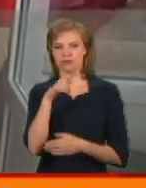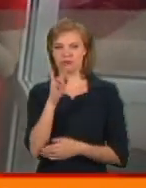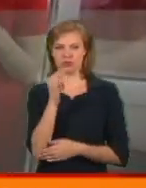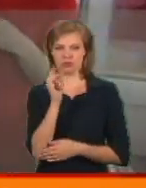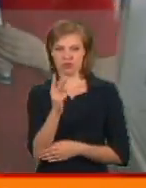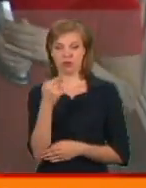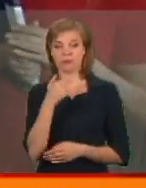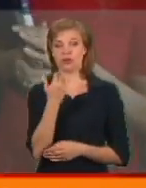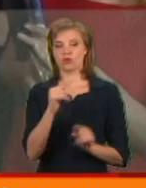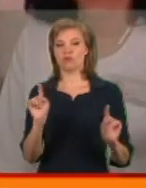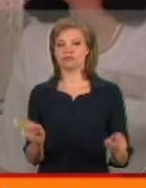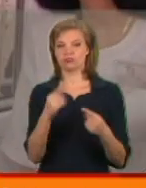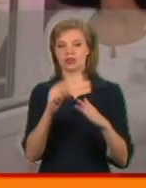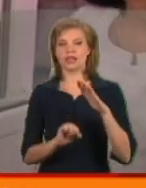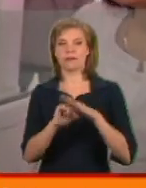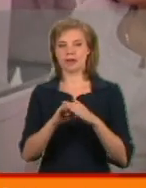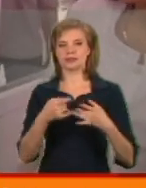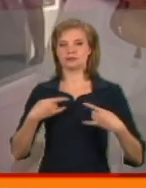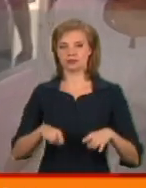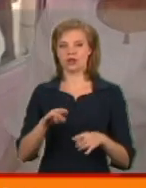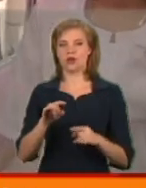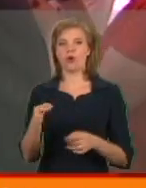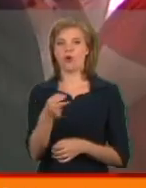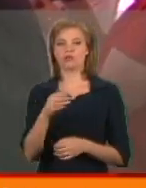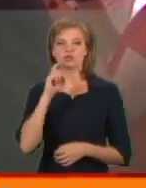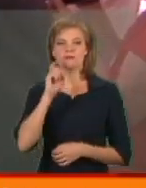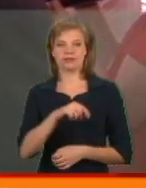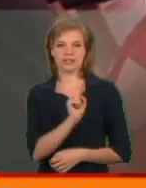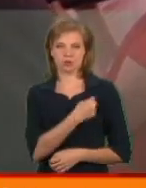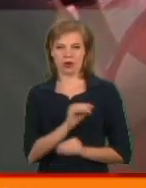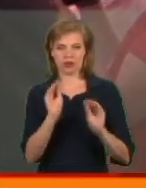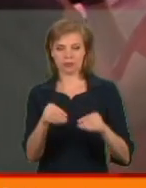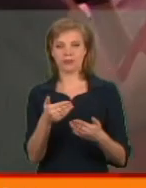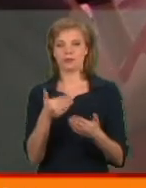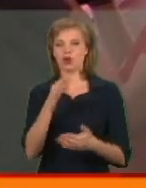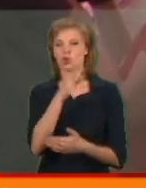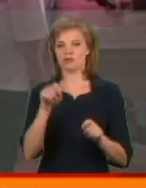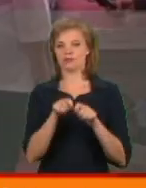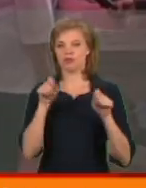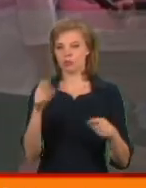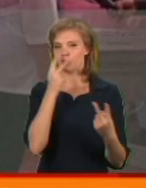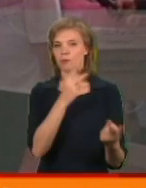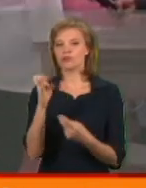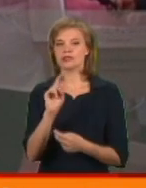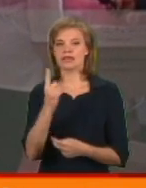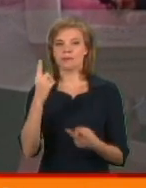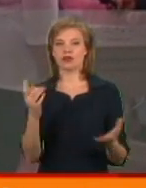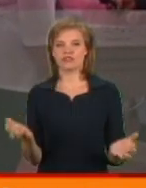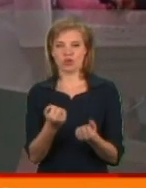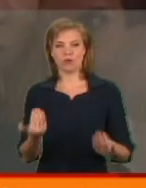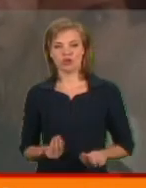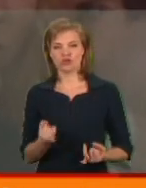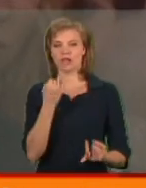Віктора Пінчука. Його заснували на базі перинатального центру обласної Вінницької лікарні. Перед офіційним відкриттям подивитися на перші врятовані життя